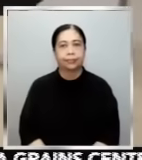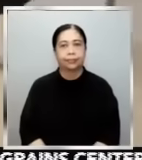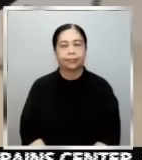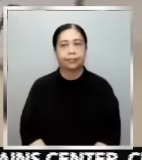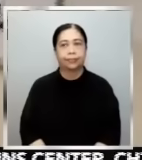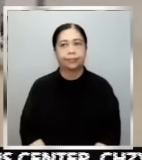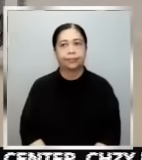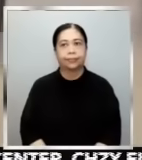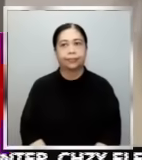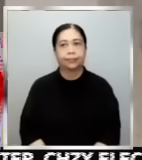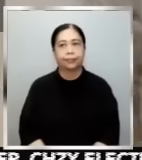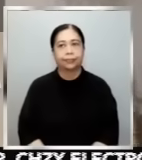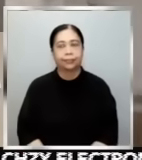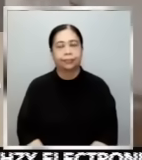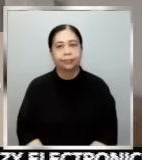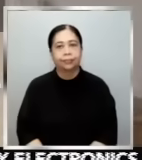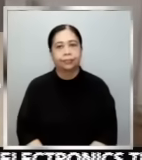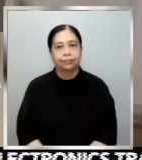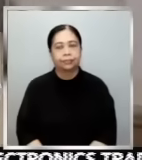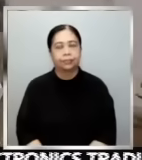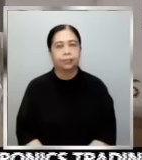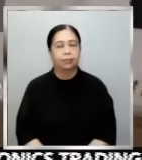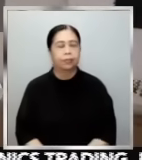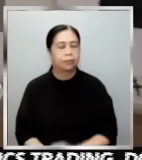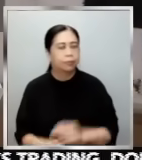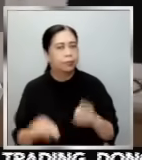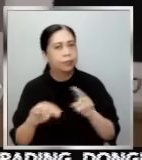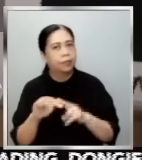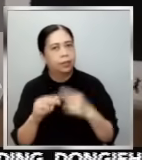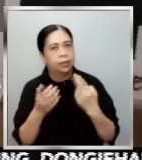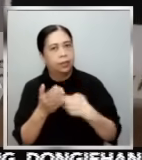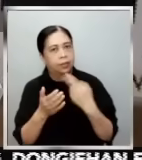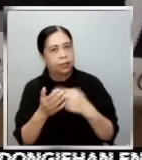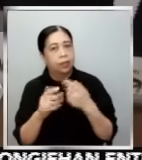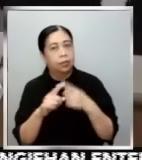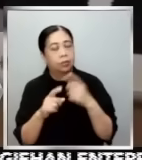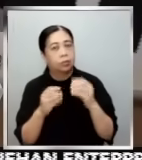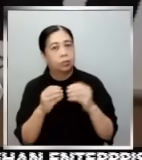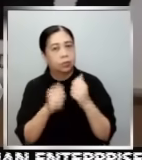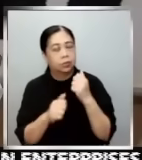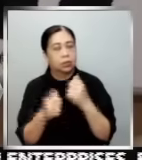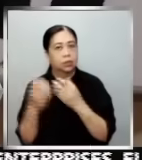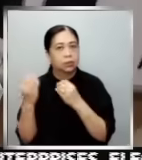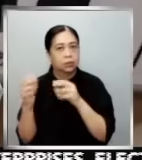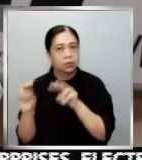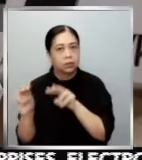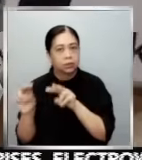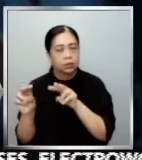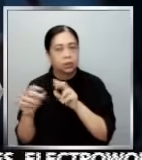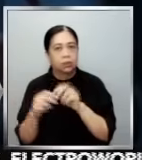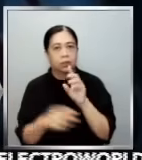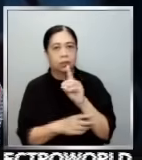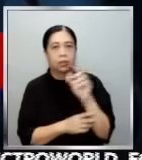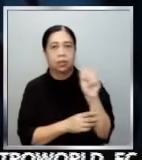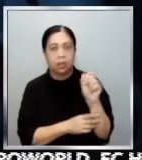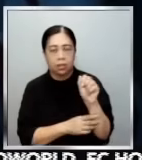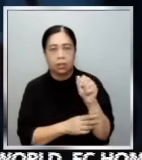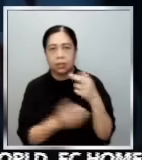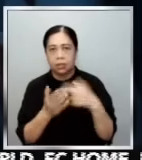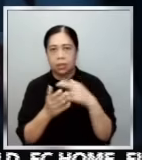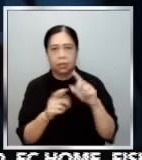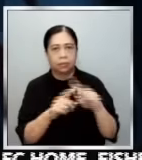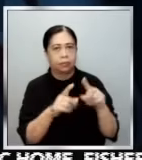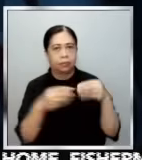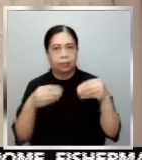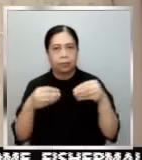Rey tumaas pa ang presyo ng bigas base sa pinakahuling price monitoring ng Department of agriculture sa ilang pamilihan sa